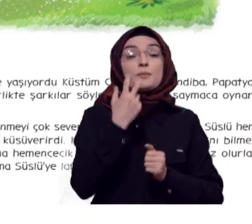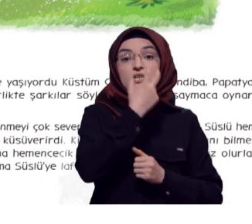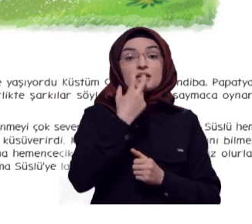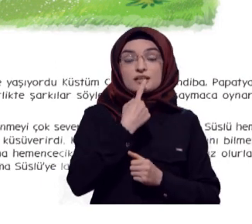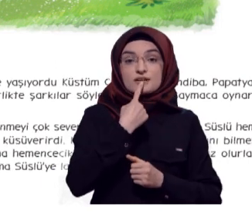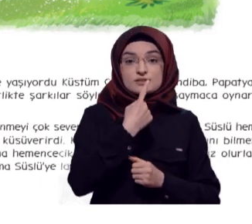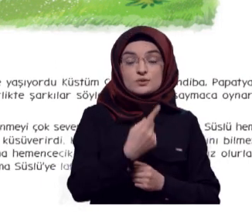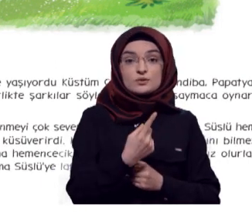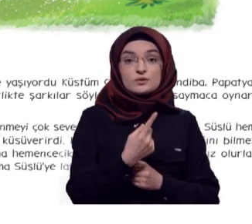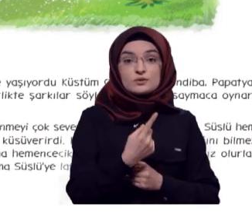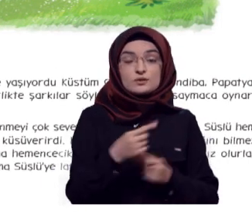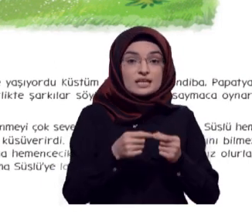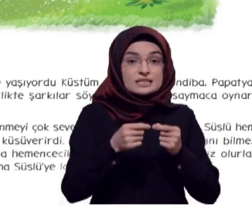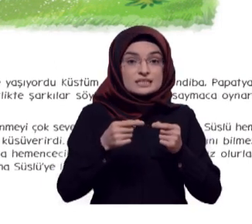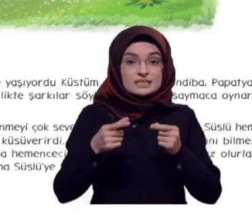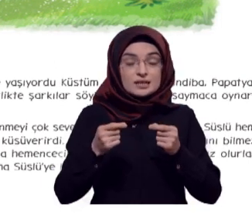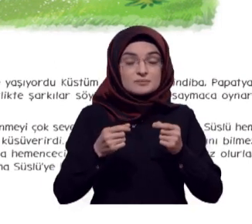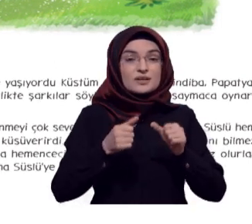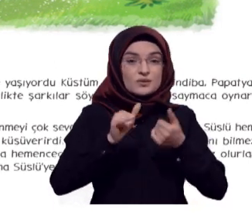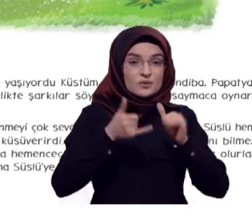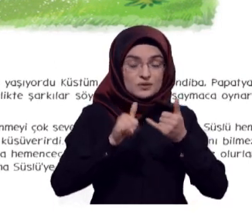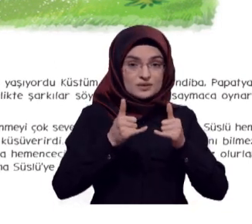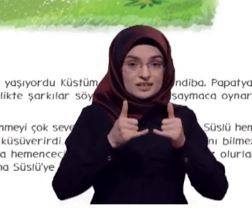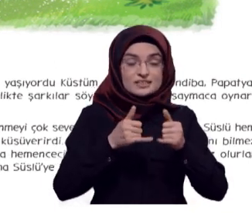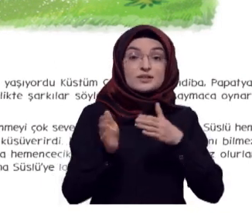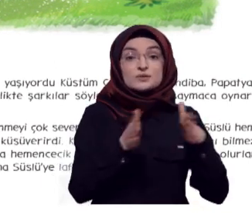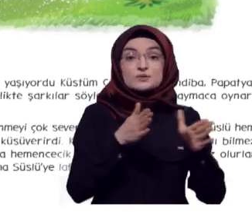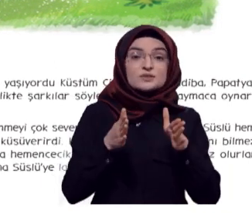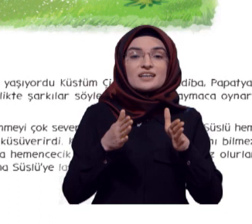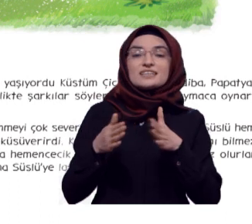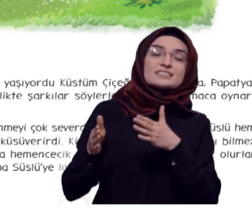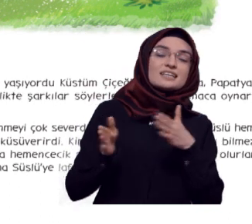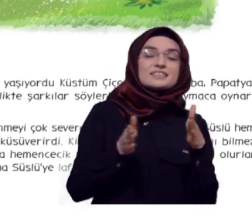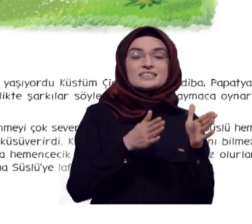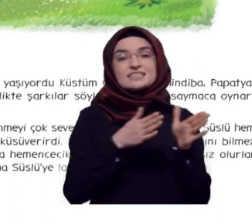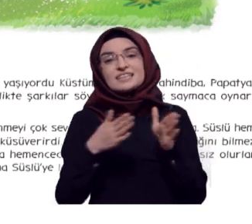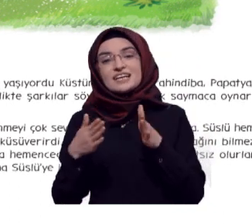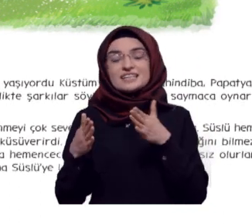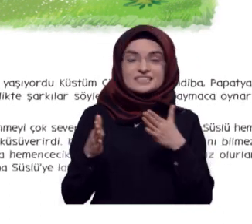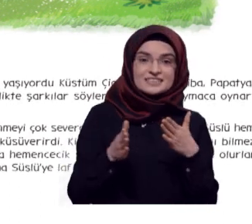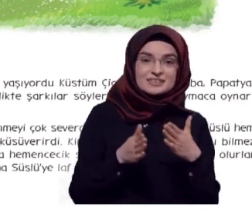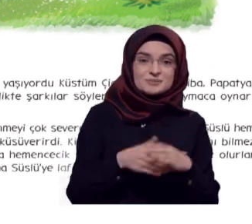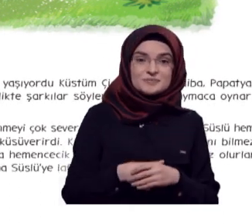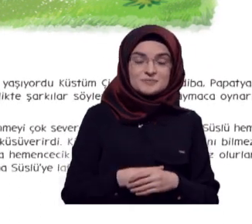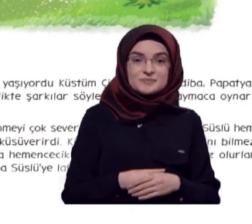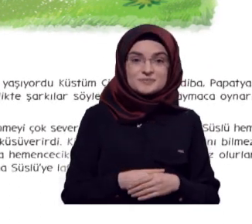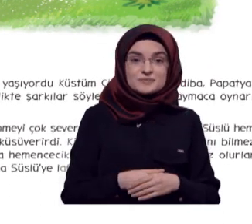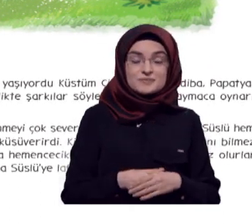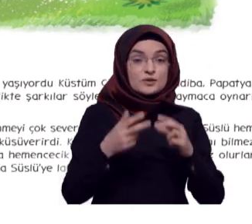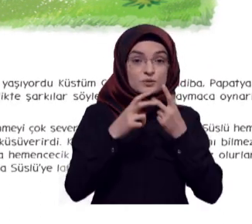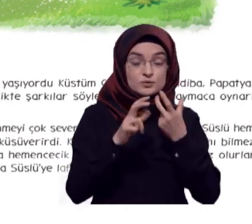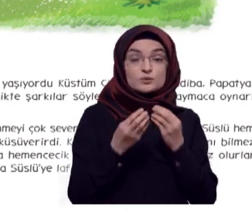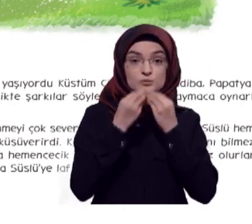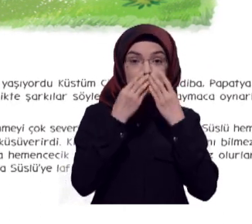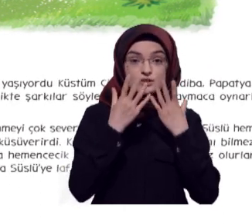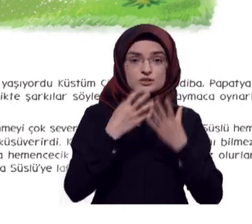şarkılar söylerler, yaprak saymacı oynarlar, rüzgarda sallanırlardı sağa sola. Küstüm